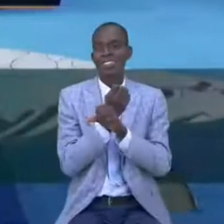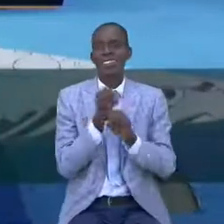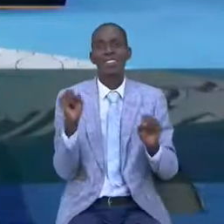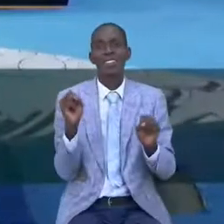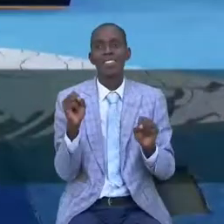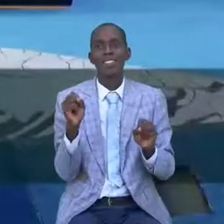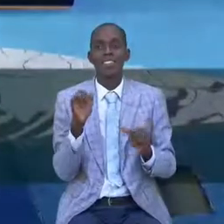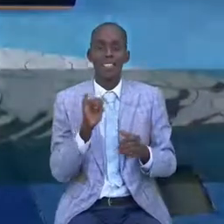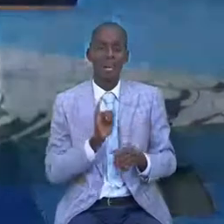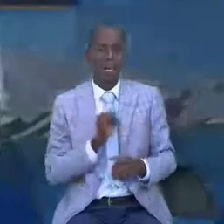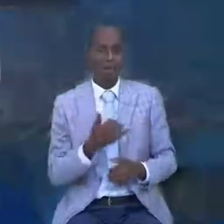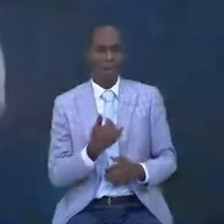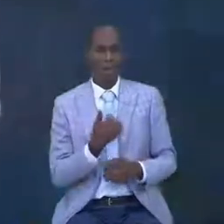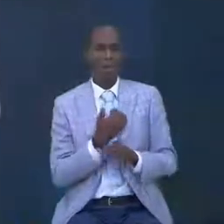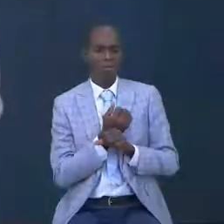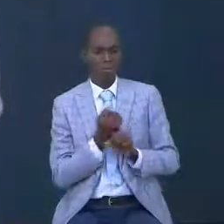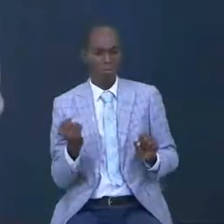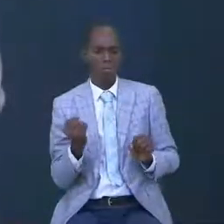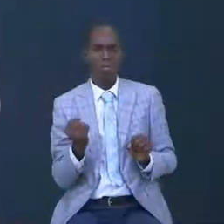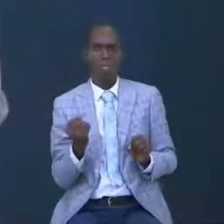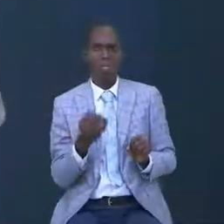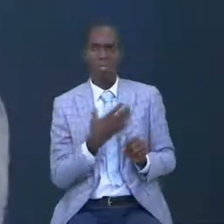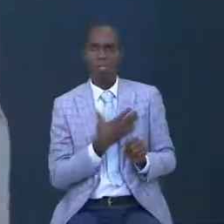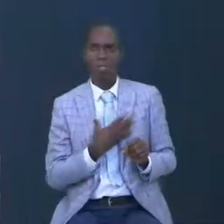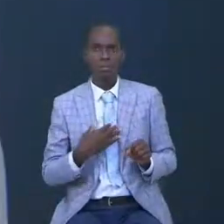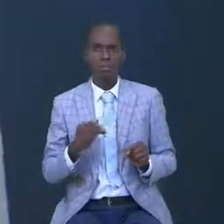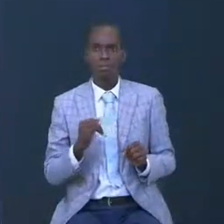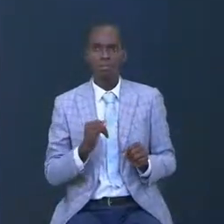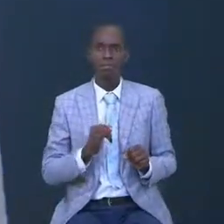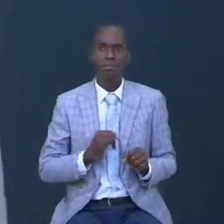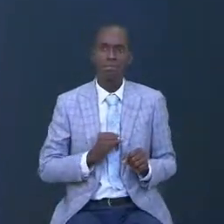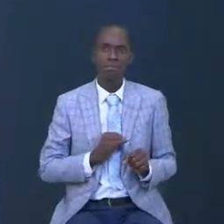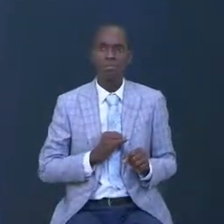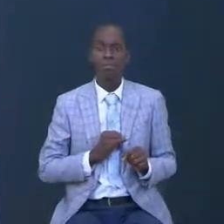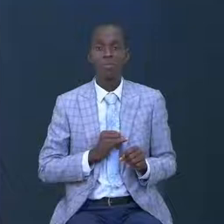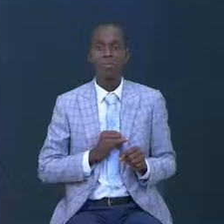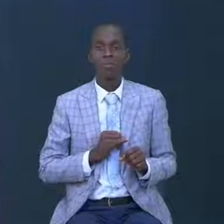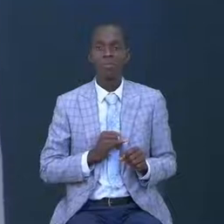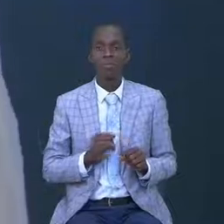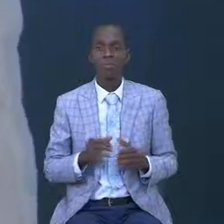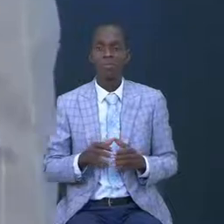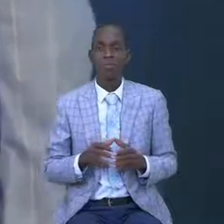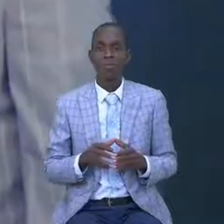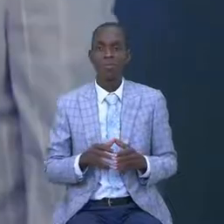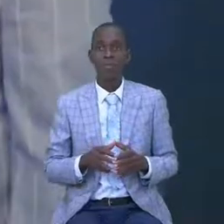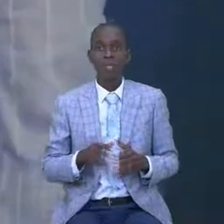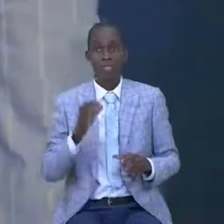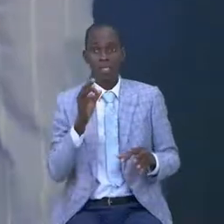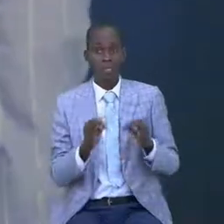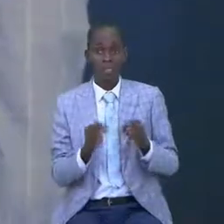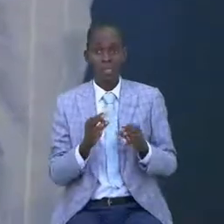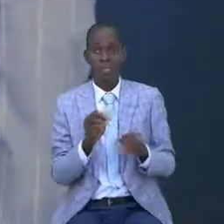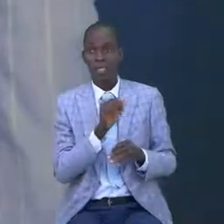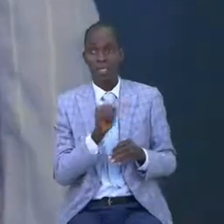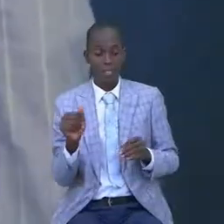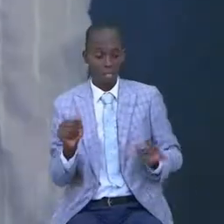Vous savez, ce n'est pas le salut, j'ai le salut. Et je dis, mais où est l'évidence